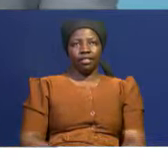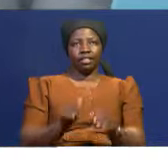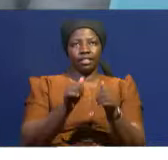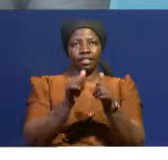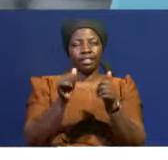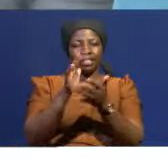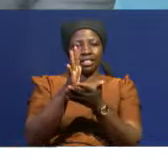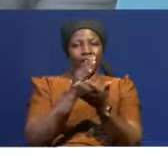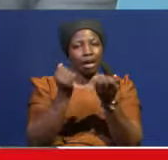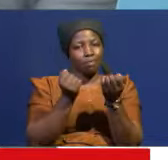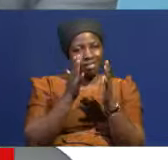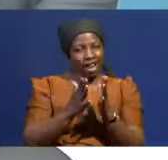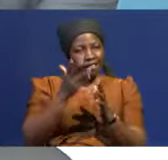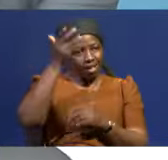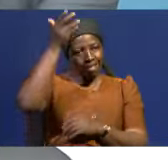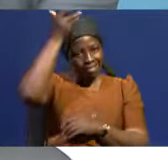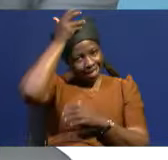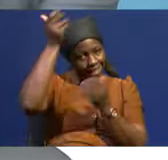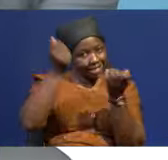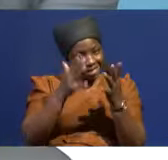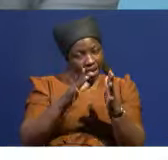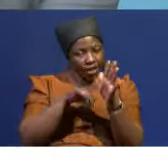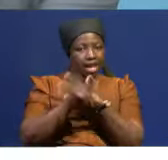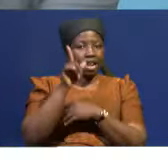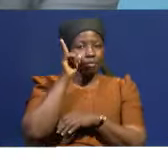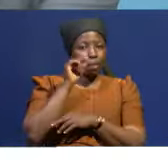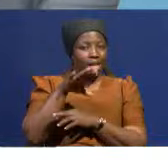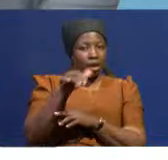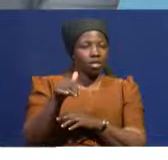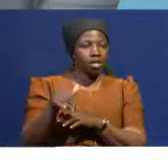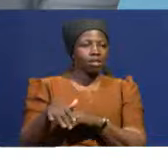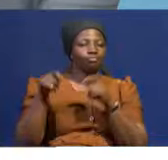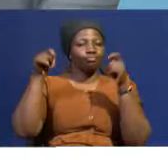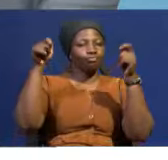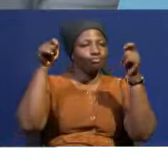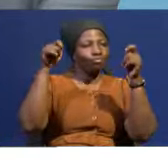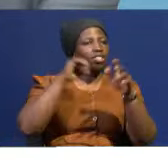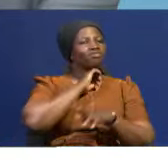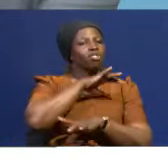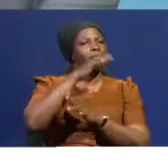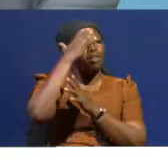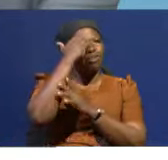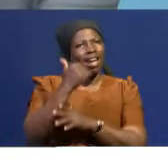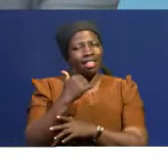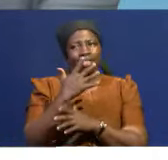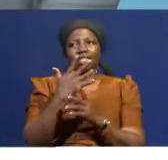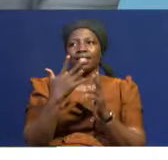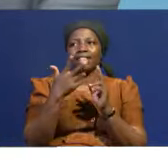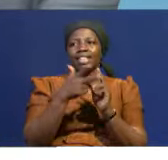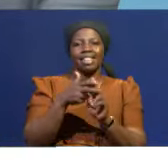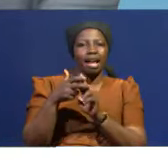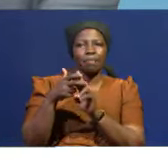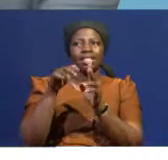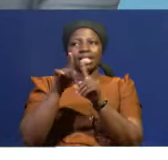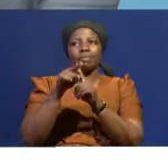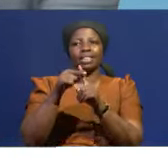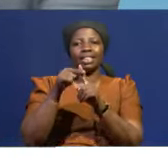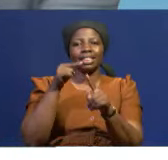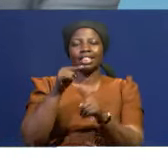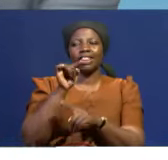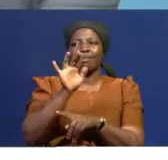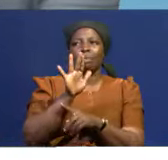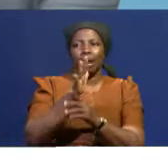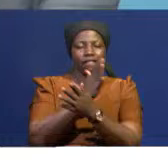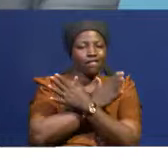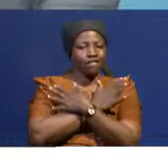Na baadhi ya madereva wa teksi katika kaunti ya Mombasa waliandamana kulalamikia utekaji nyara na mauaji ya mwenzao wa miaka